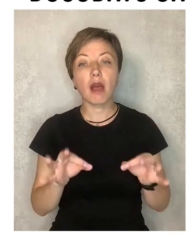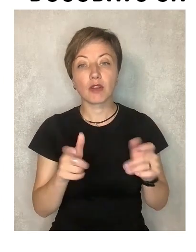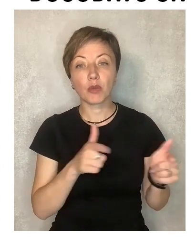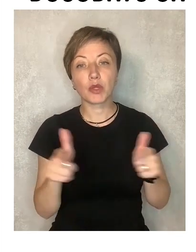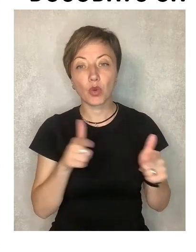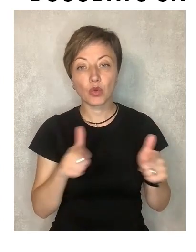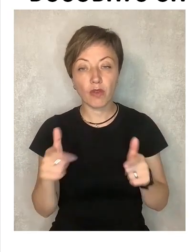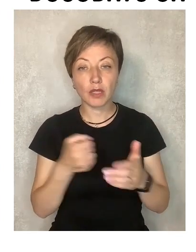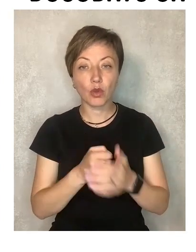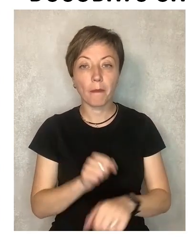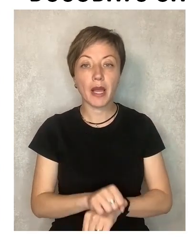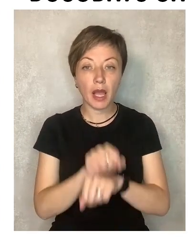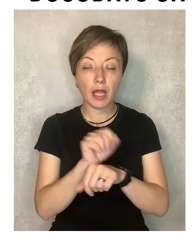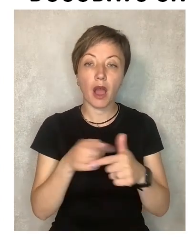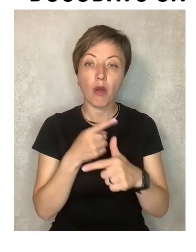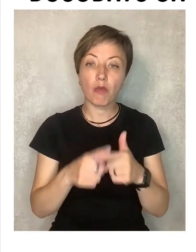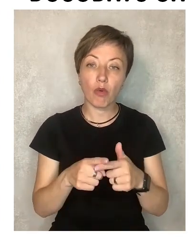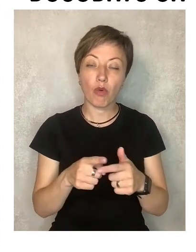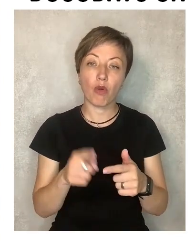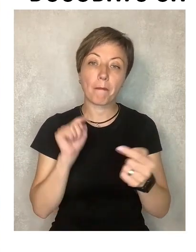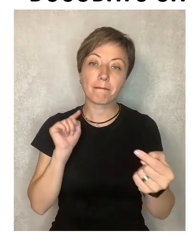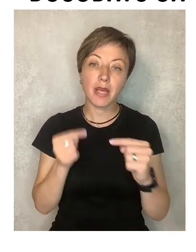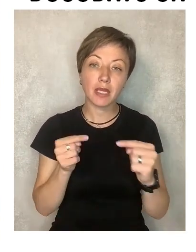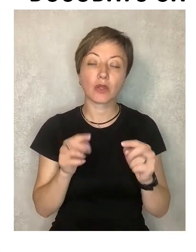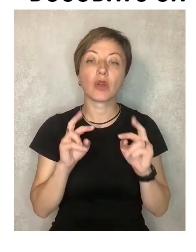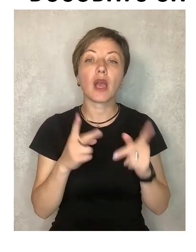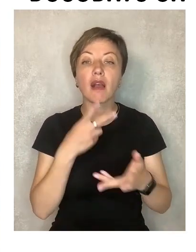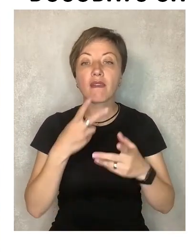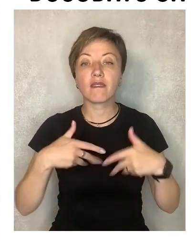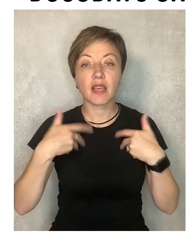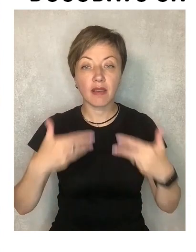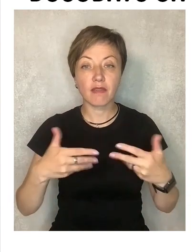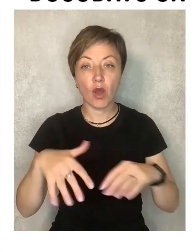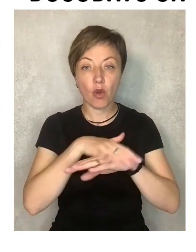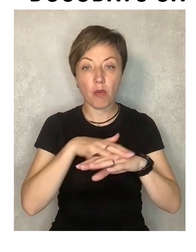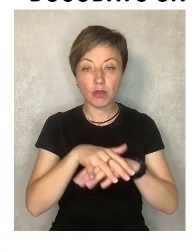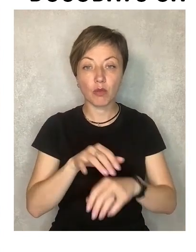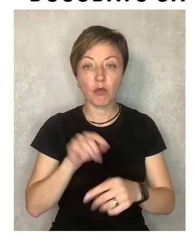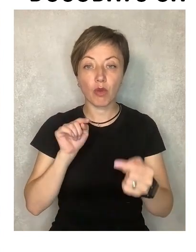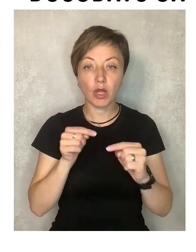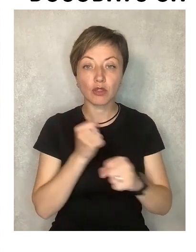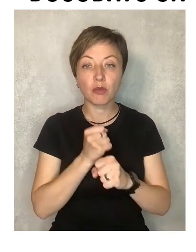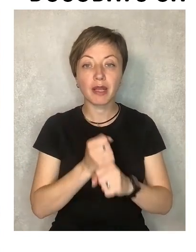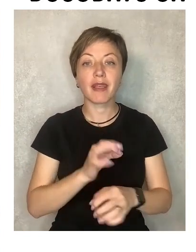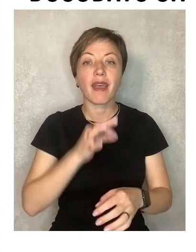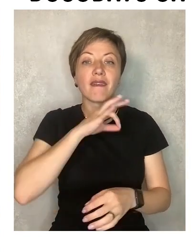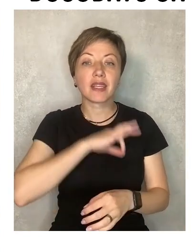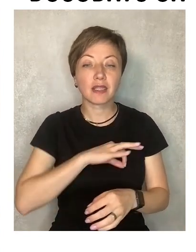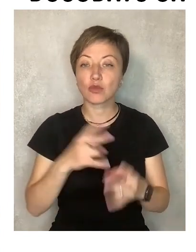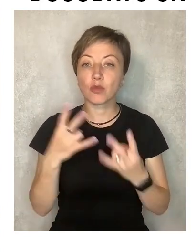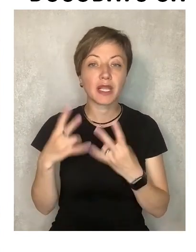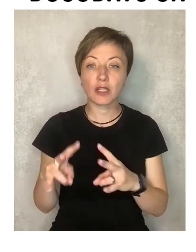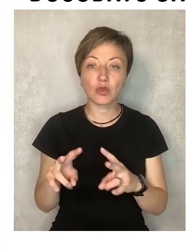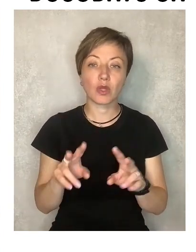пікету і або мітингу, і як такі вияви громадського протесту зробити дійсно ефективними, щоб не нашкодити тематиці,